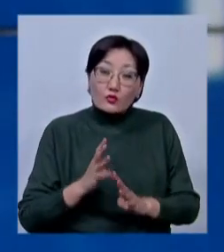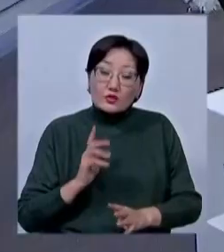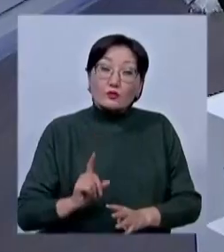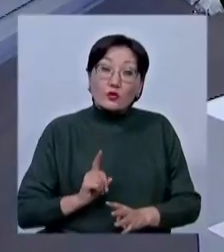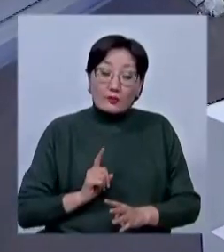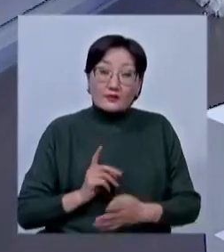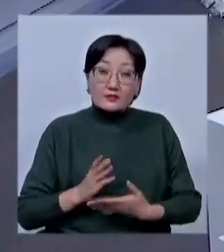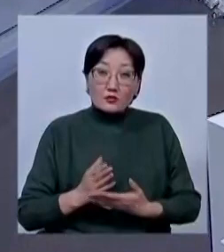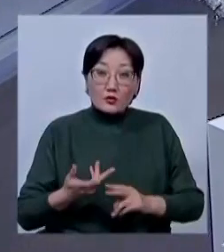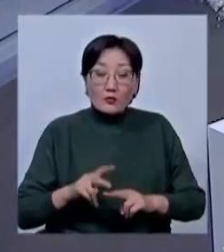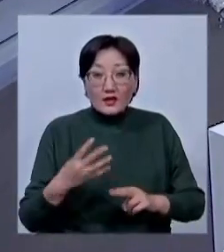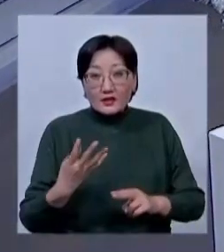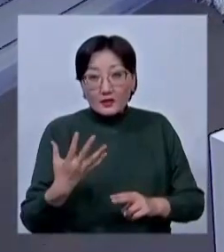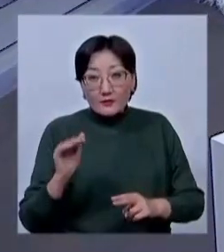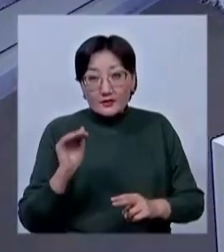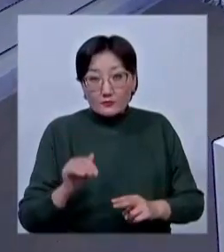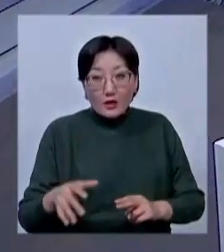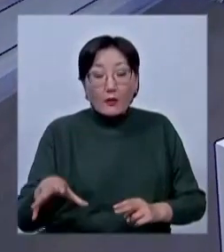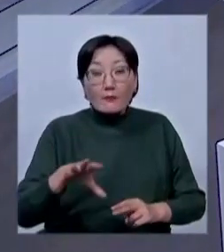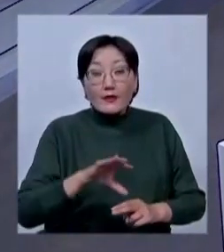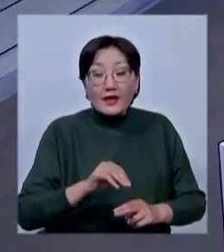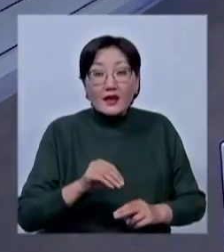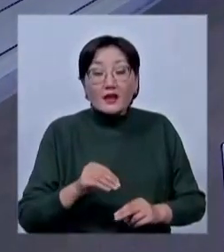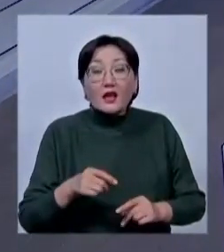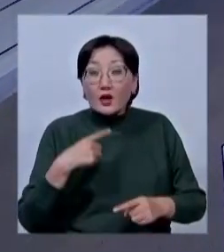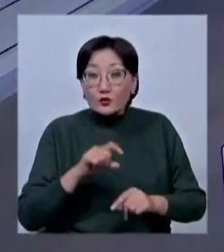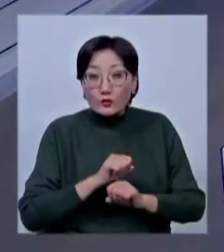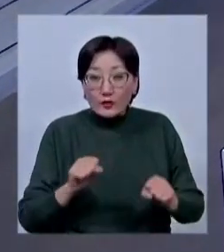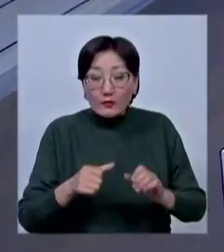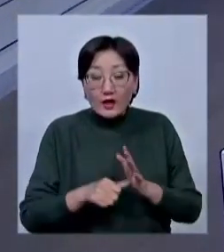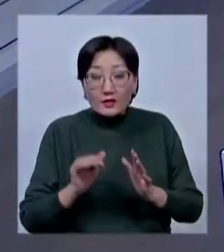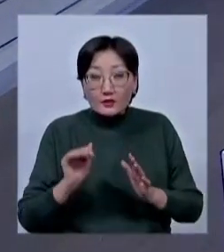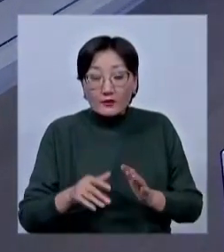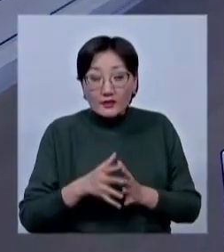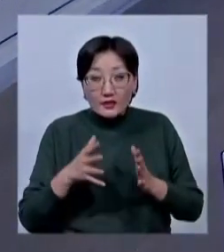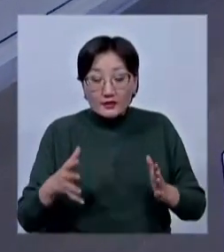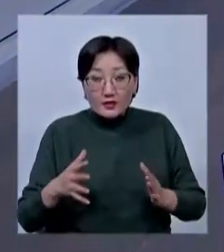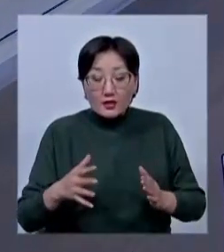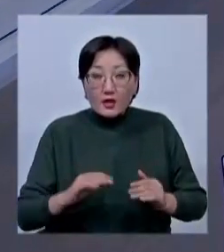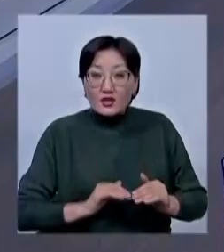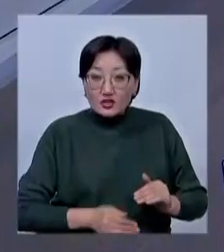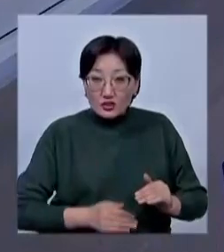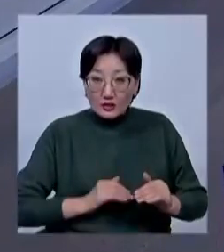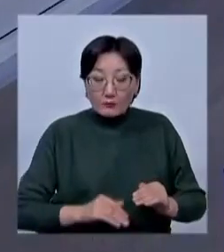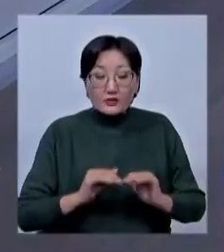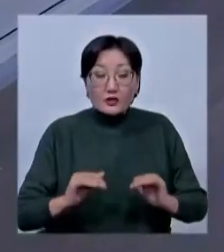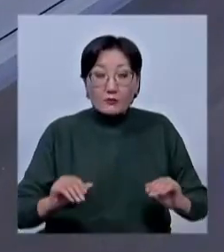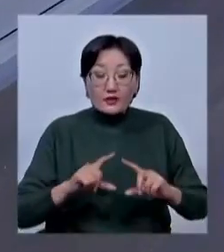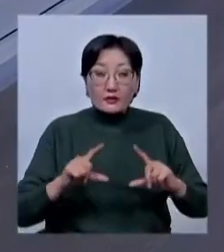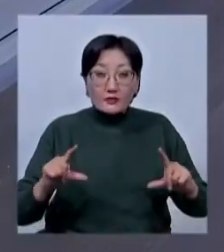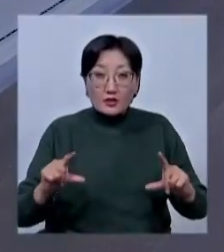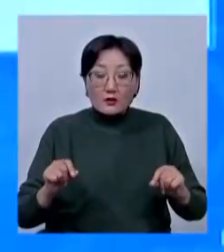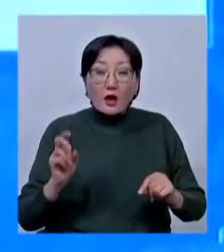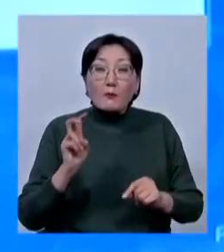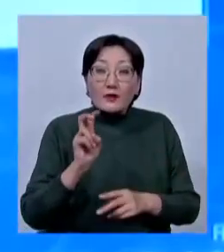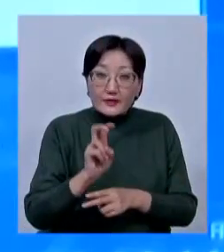береді. Сондықтан ол 45 мыңның бәрі деп айтуға болмайды. Одан 6 мыңнан астамы сол жекеменчик